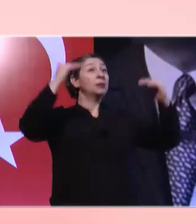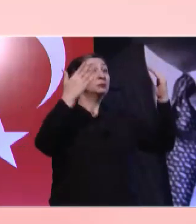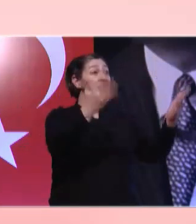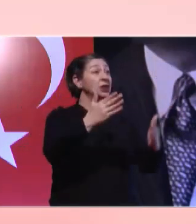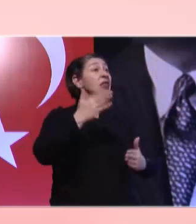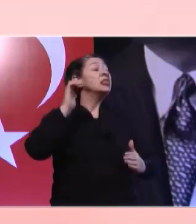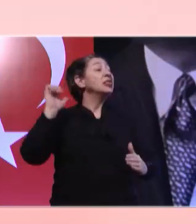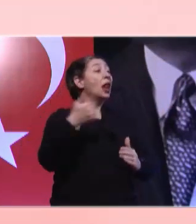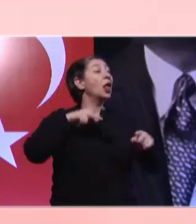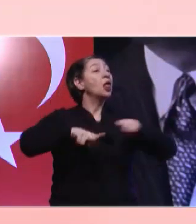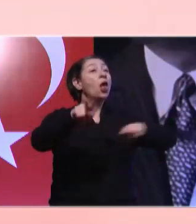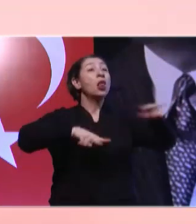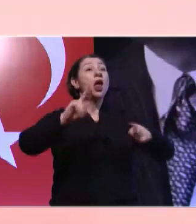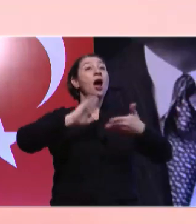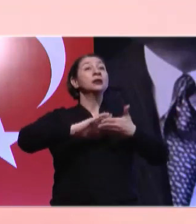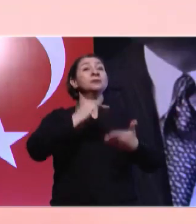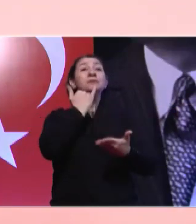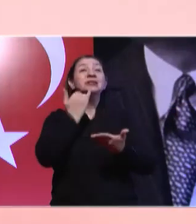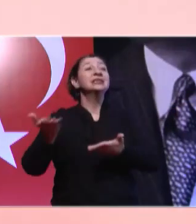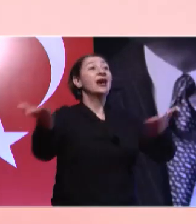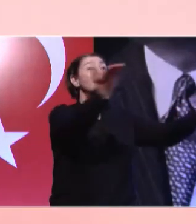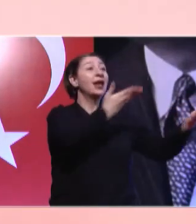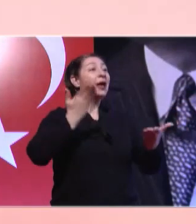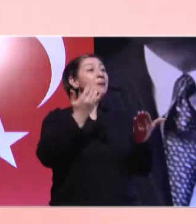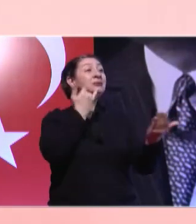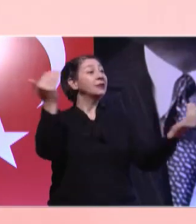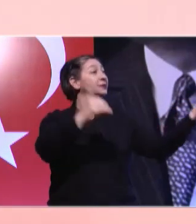değerli yol arkadaşlarım, misafirler, konuklarımız.